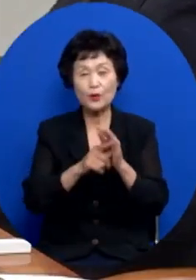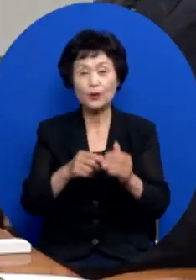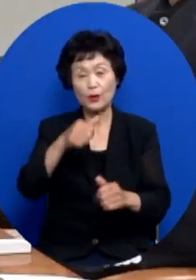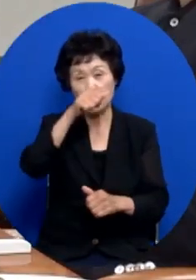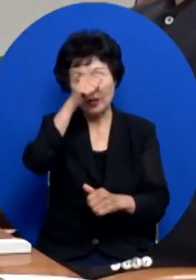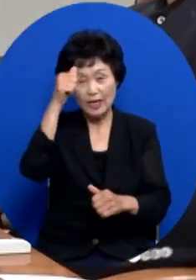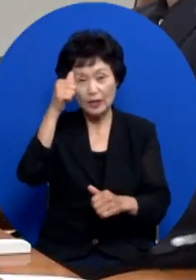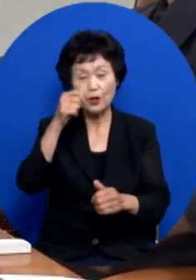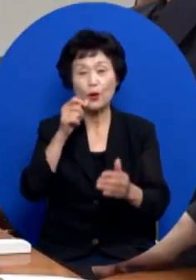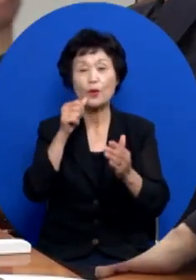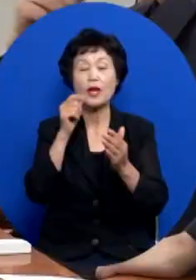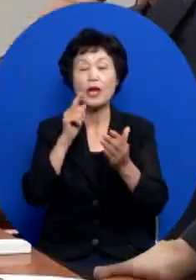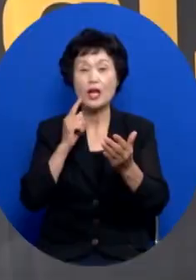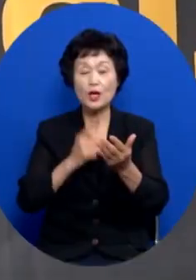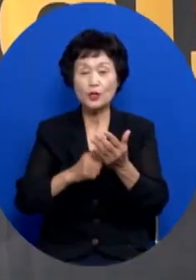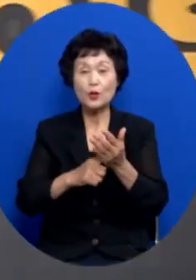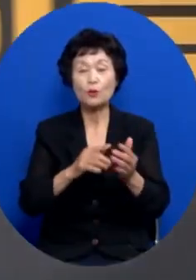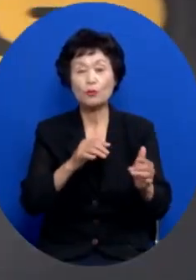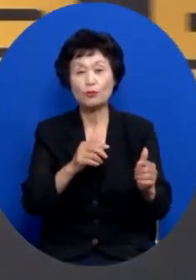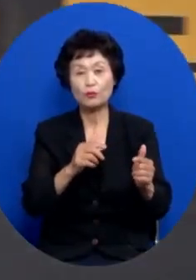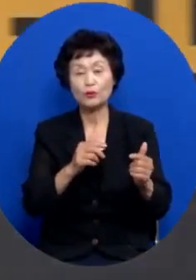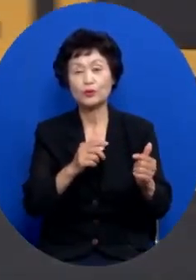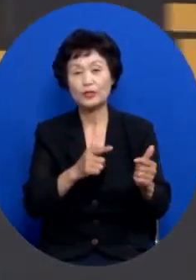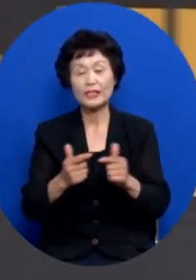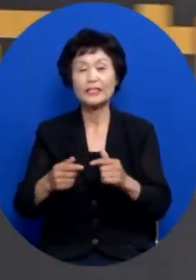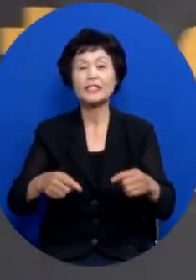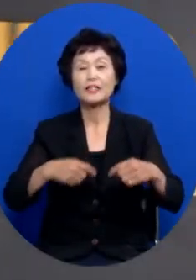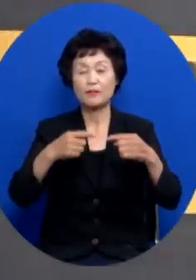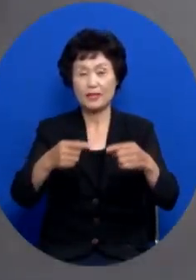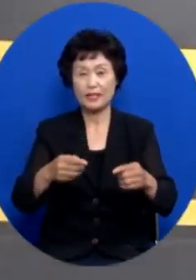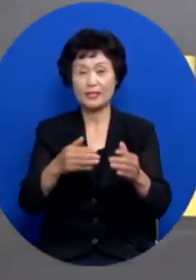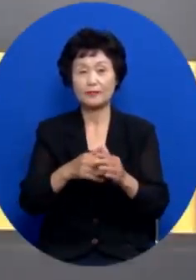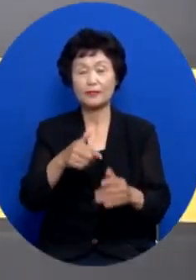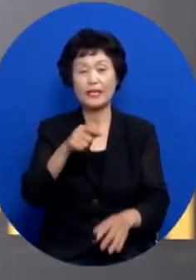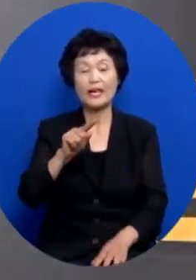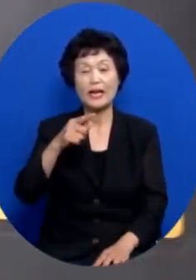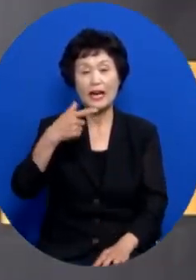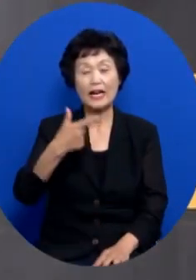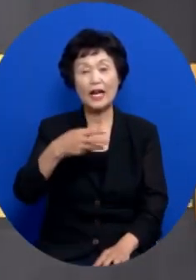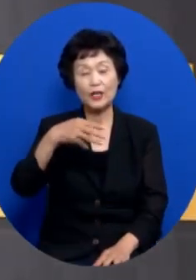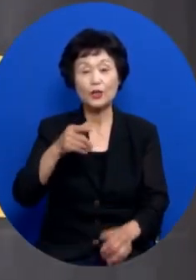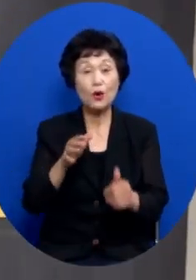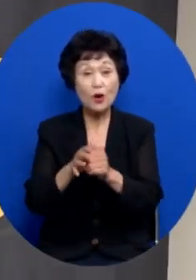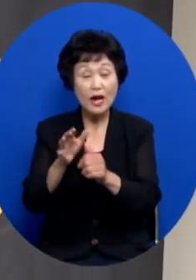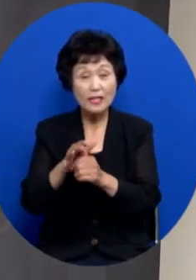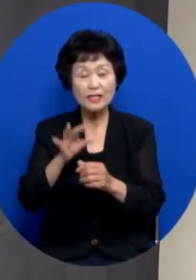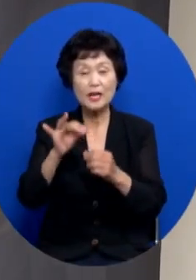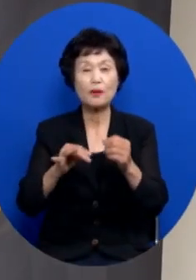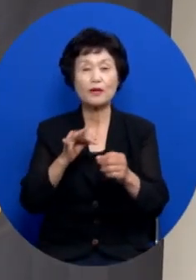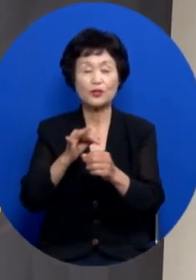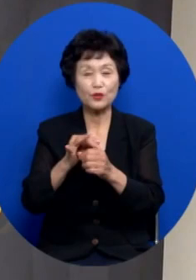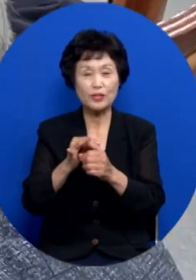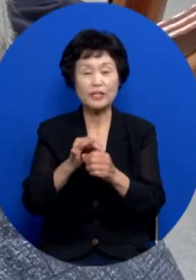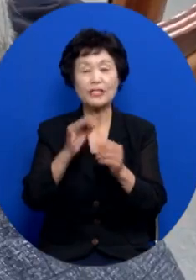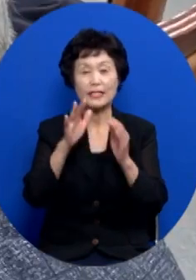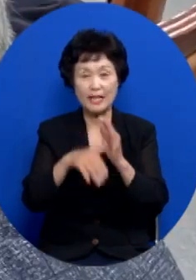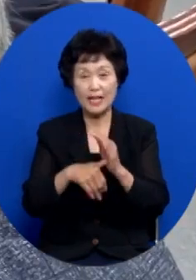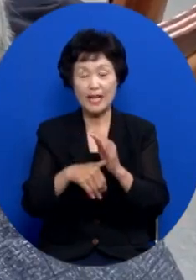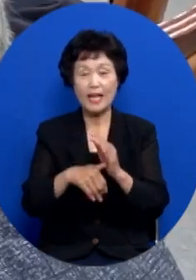총무, 유족 권재희 씨 등이 참석했습니다. 이어 간토학살 법적 투쟁의 의의 등을 다룬 기조 발표를